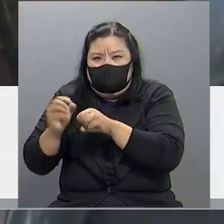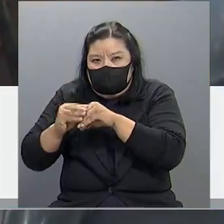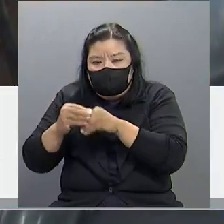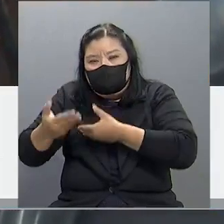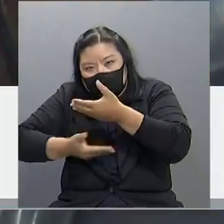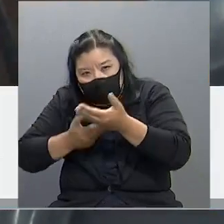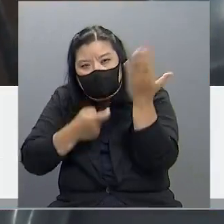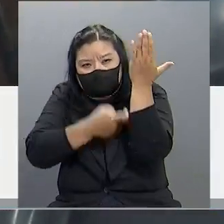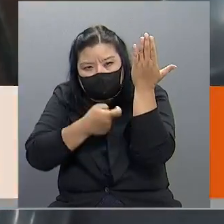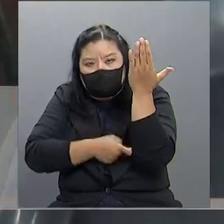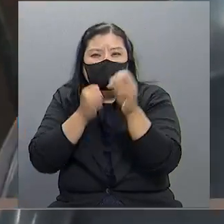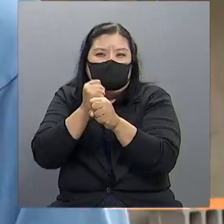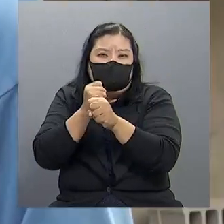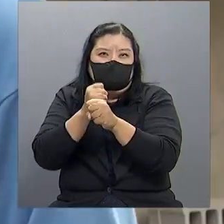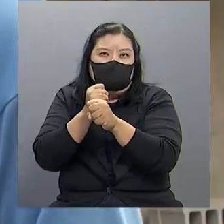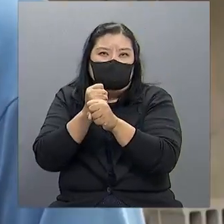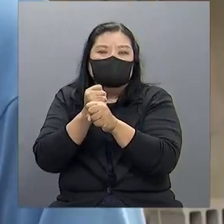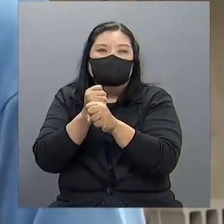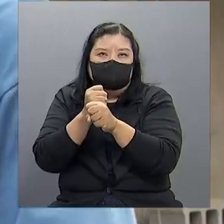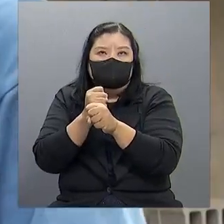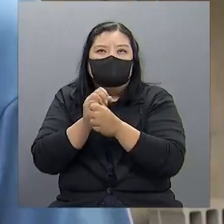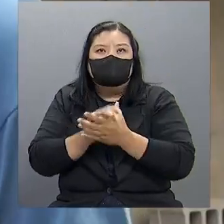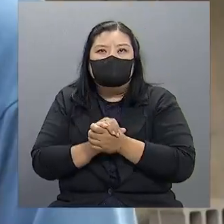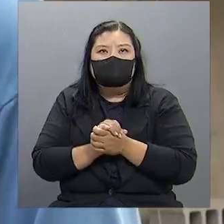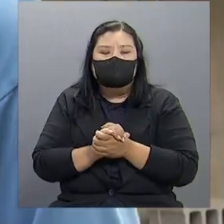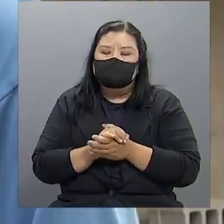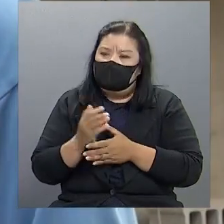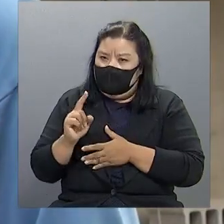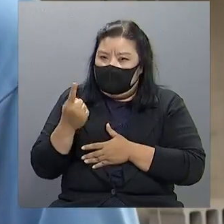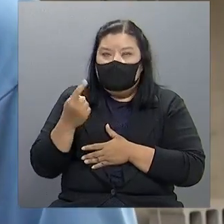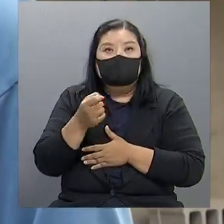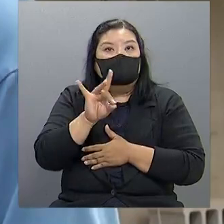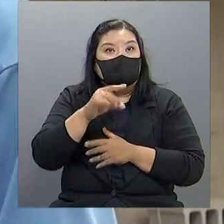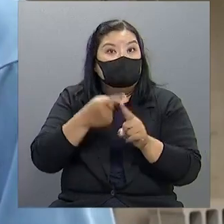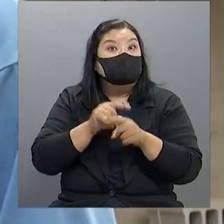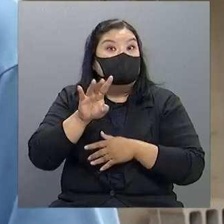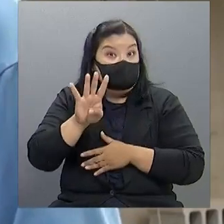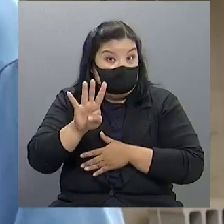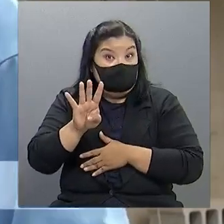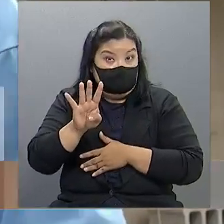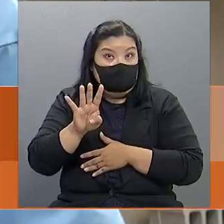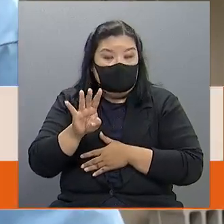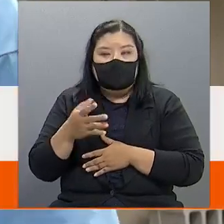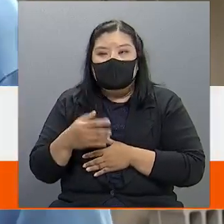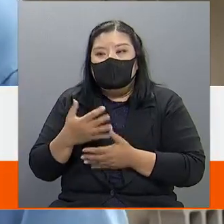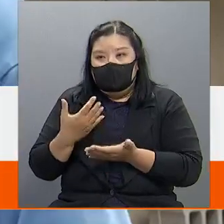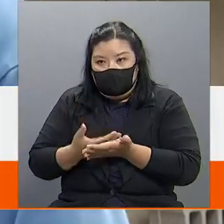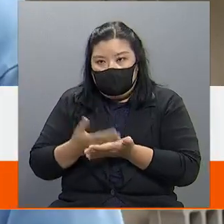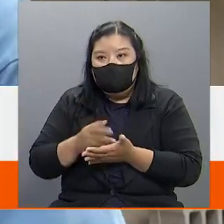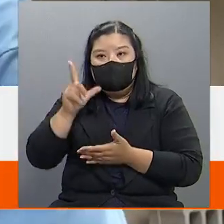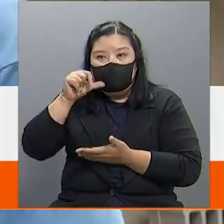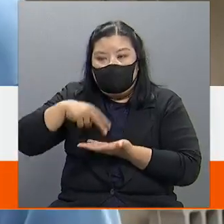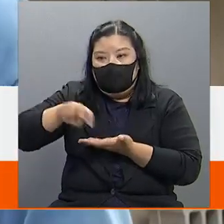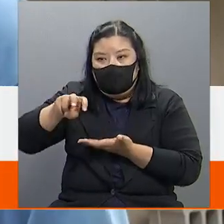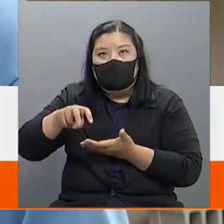ครับ วันแรกวันที่18มีสหกิจไปครั้งแรกที่บ้านเป็นเงินสด 5,000 ค่ะ 5,000 นี่เป็นเงินของ เป็นเงินสดที่